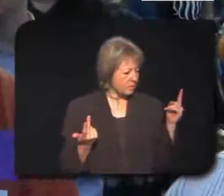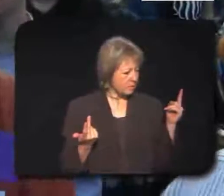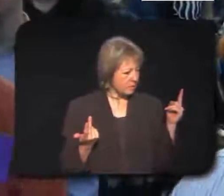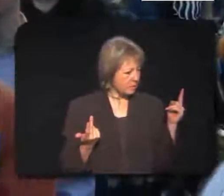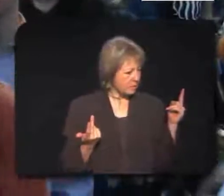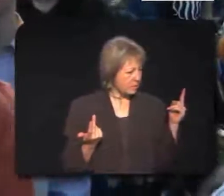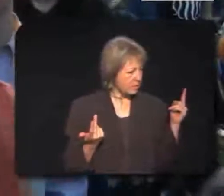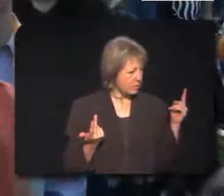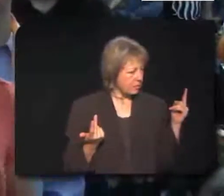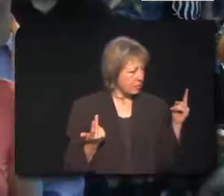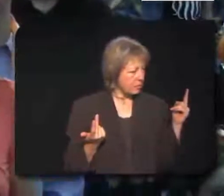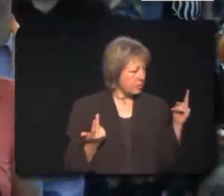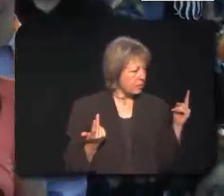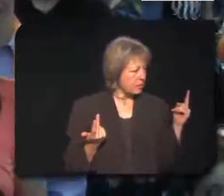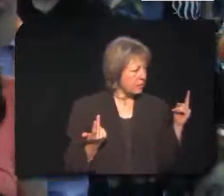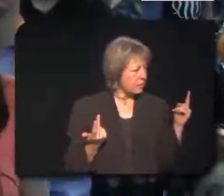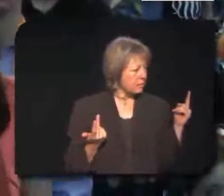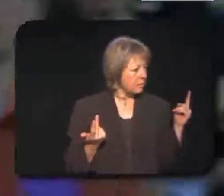weiter